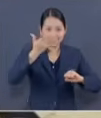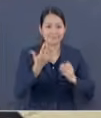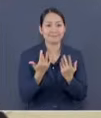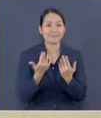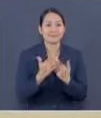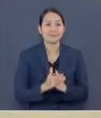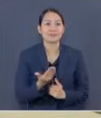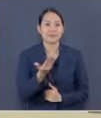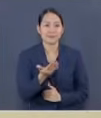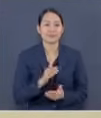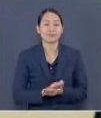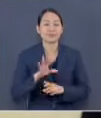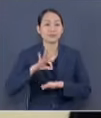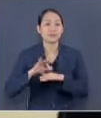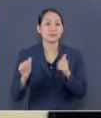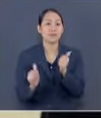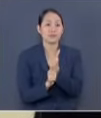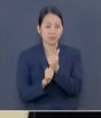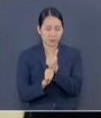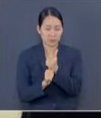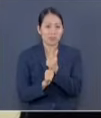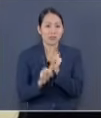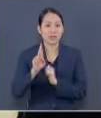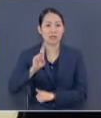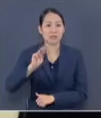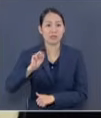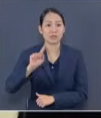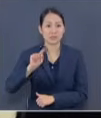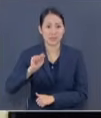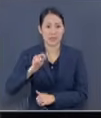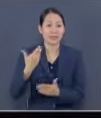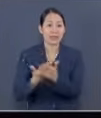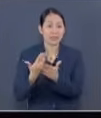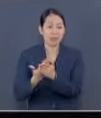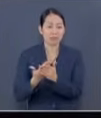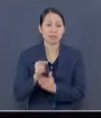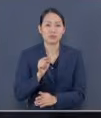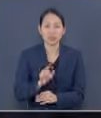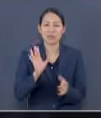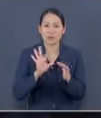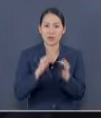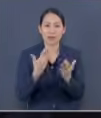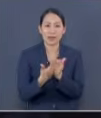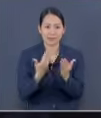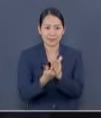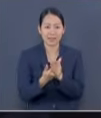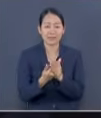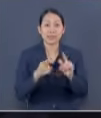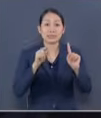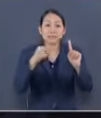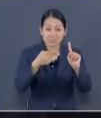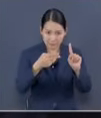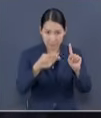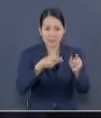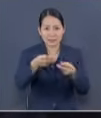คลังครับซึ่งเป็นประธานอนุกรรมการก็ยืนยันกับนักข่าวเลยบอกว่าเรื่องเงินที่ต้นจะแจกเนี่ยยังยืนยันนะว่าเป็นกุมภาพันธ์ปีหน้าเนี่ย